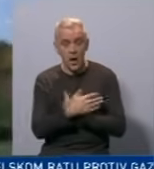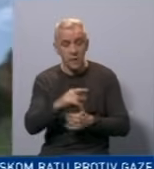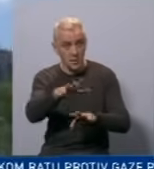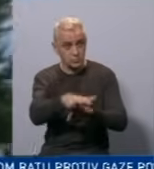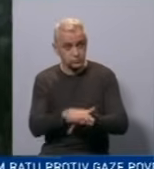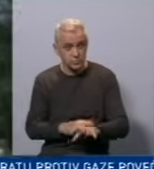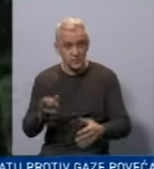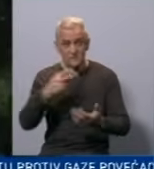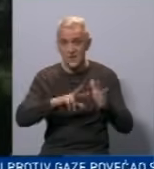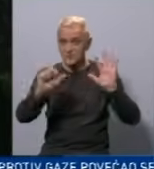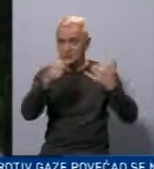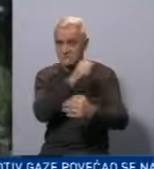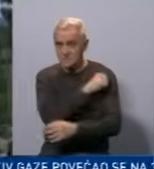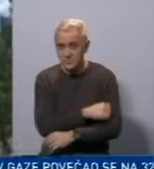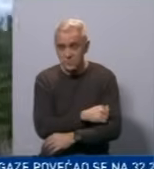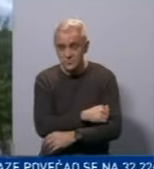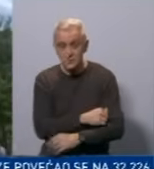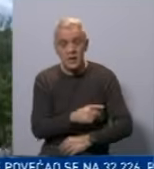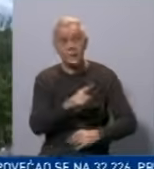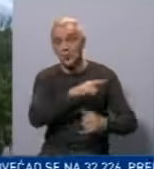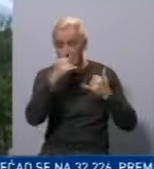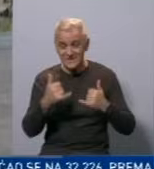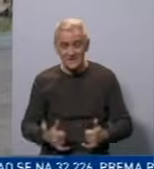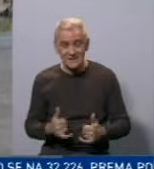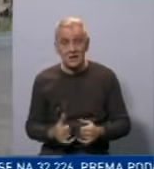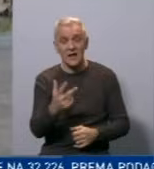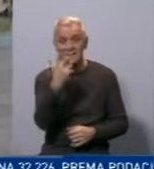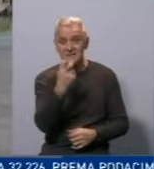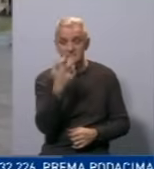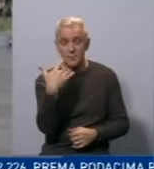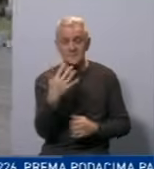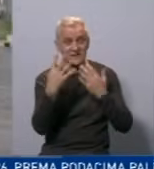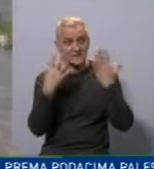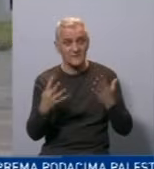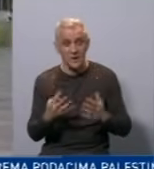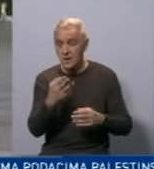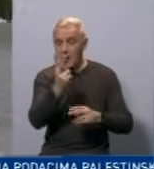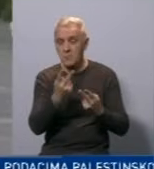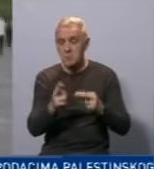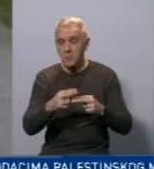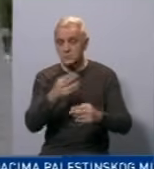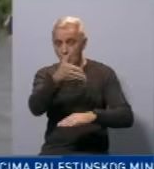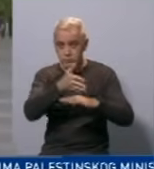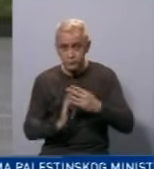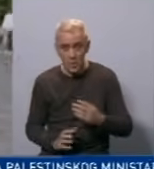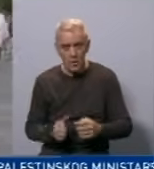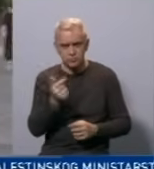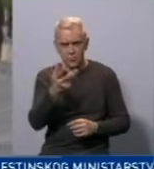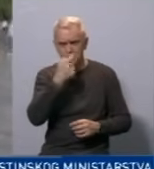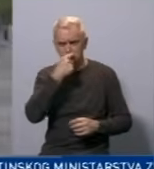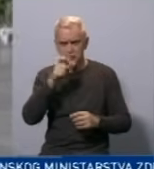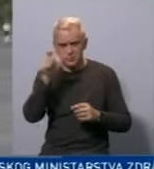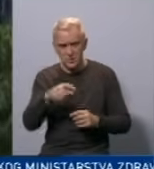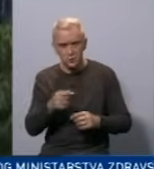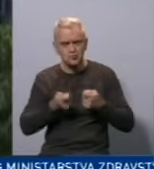je 2016. godine, a od tada do danas 359, što je gotovo pola od ukupnog broja sudija i tužilaca u